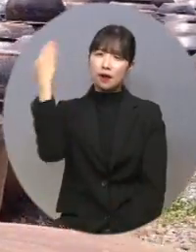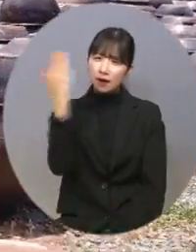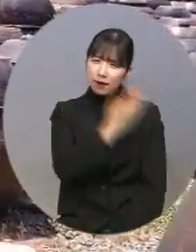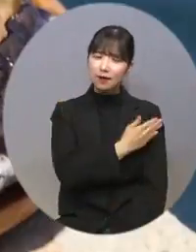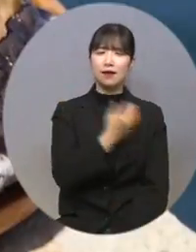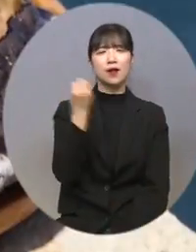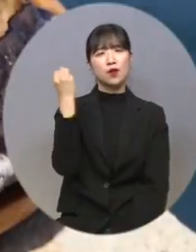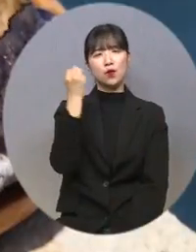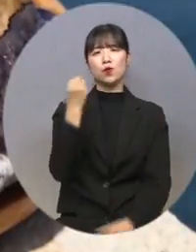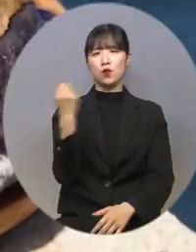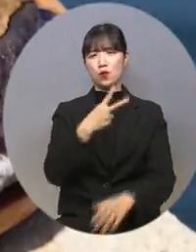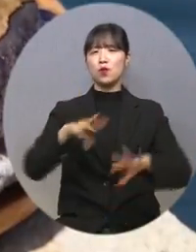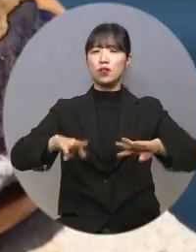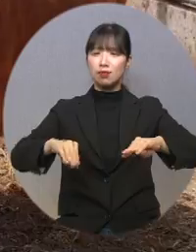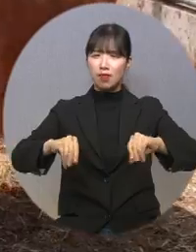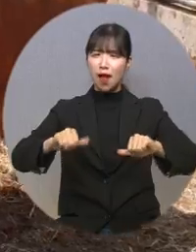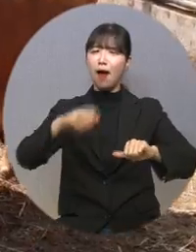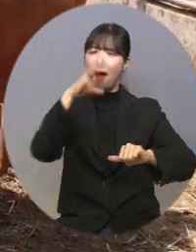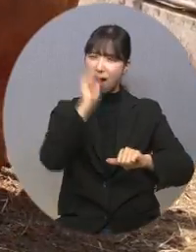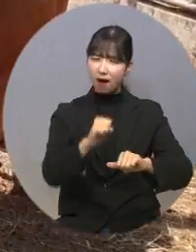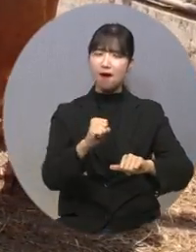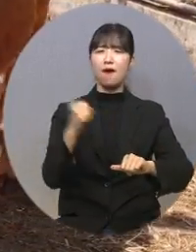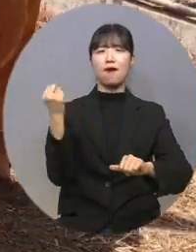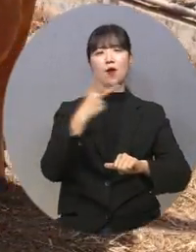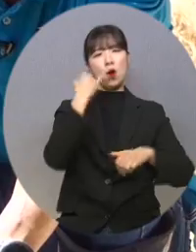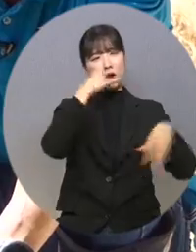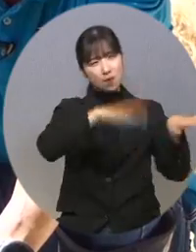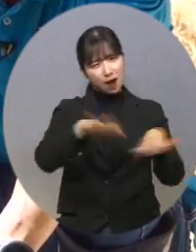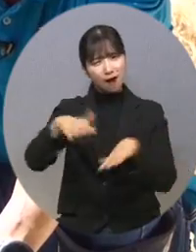기름진 토양, 네. 또 청정 바다, 그리고